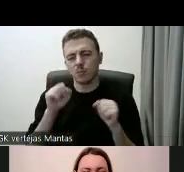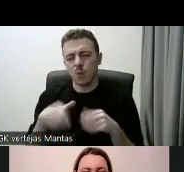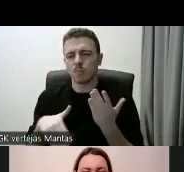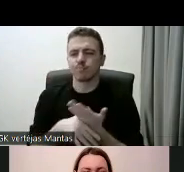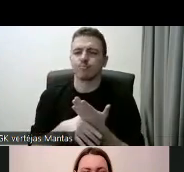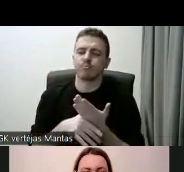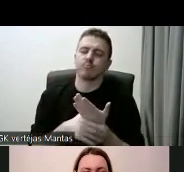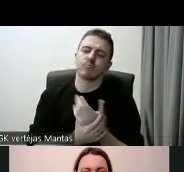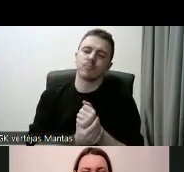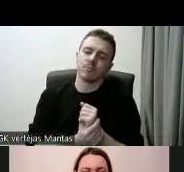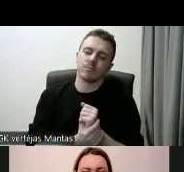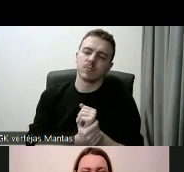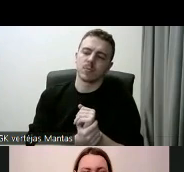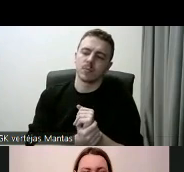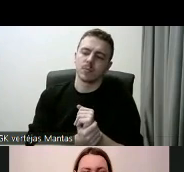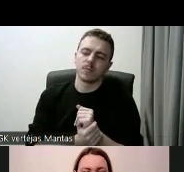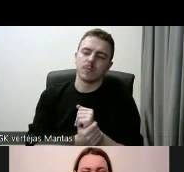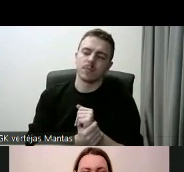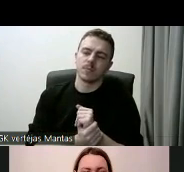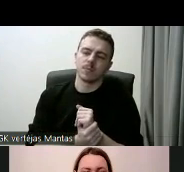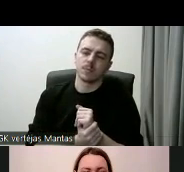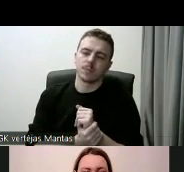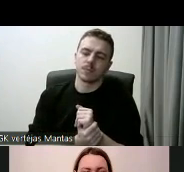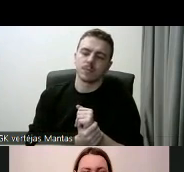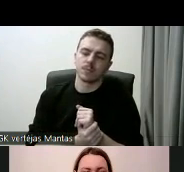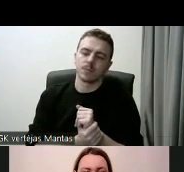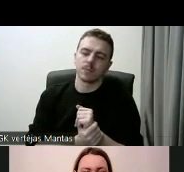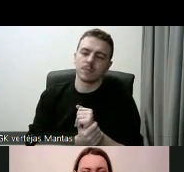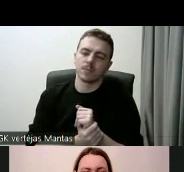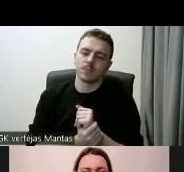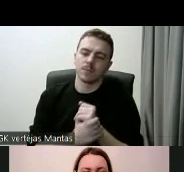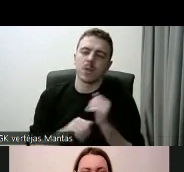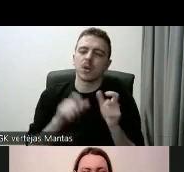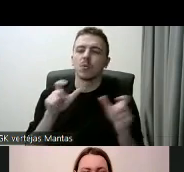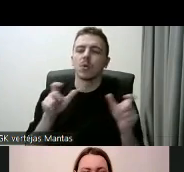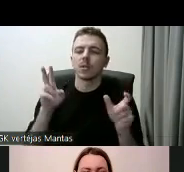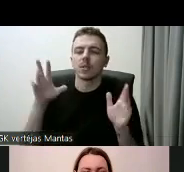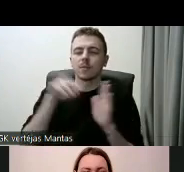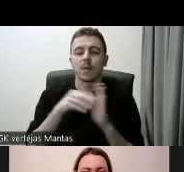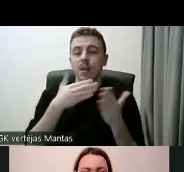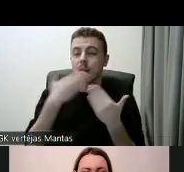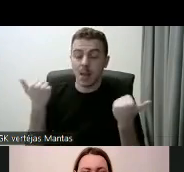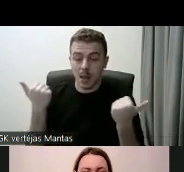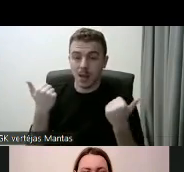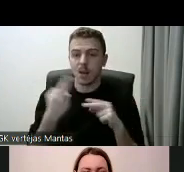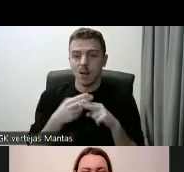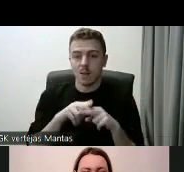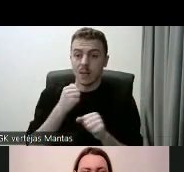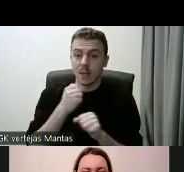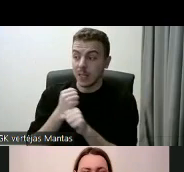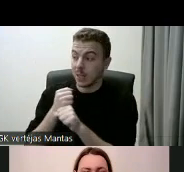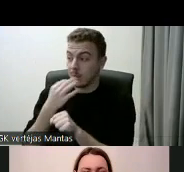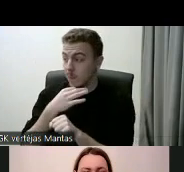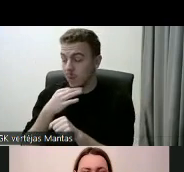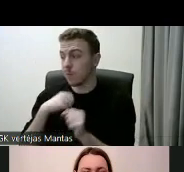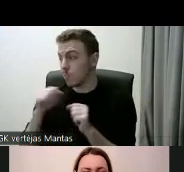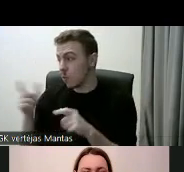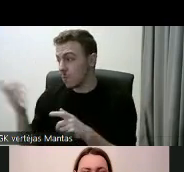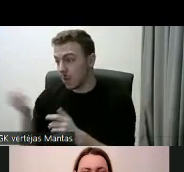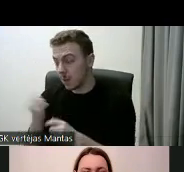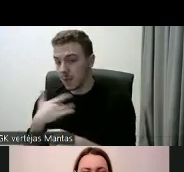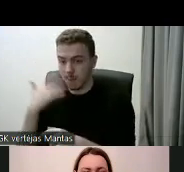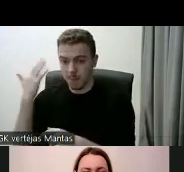Ar tie, kurie yra dar neįsitraukę, irgi gali būti įtraukti? Pagalvokite apie tai, jeigu imsime